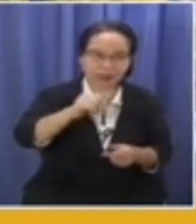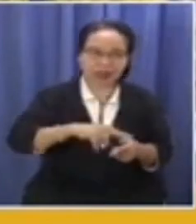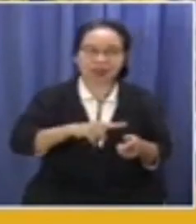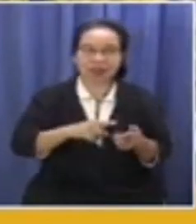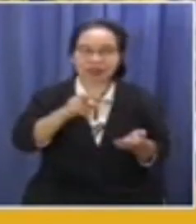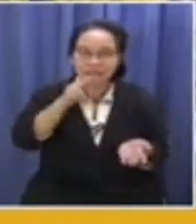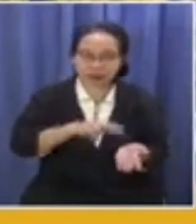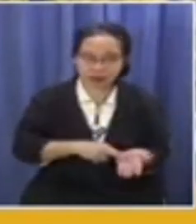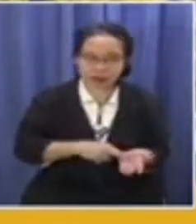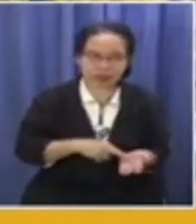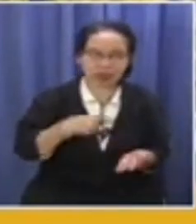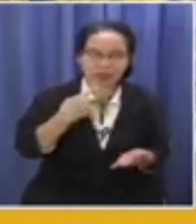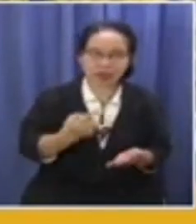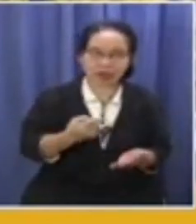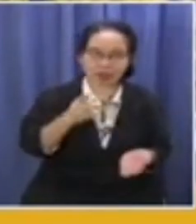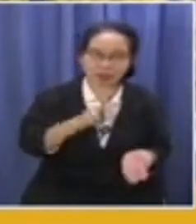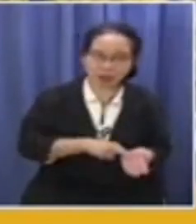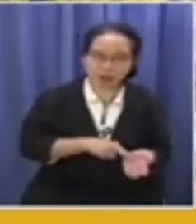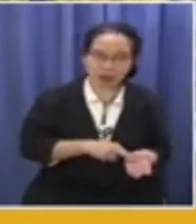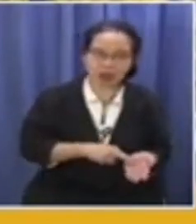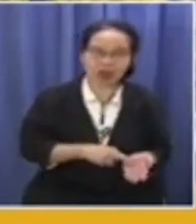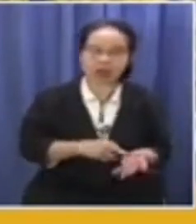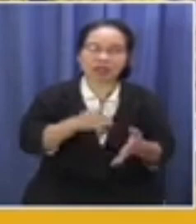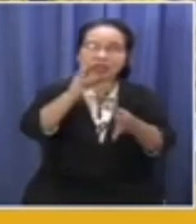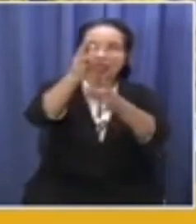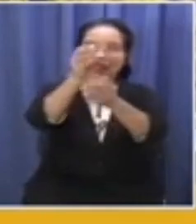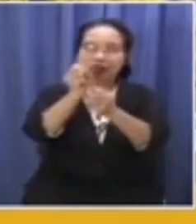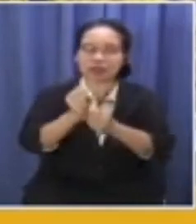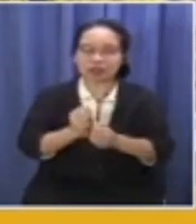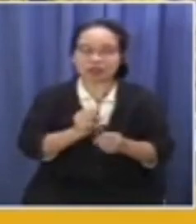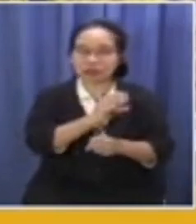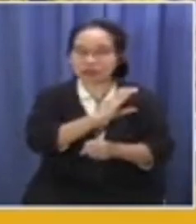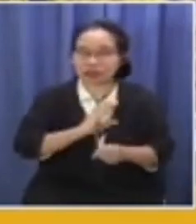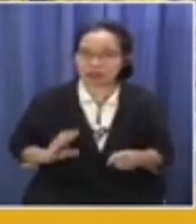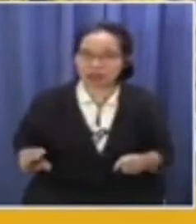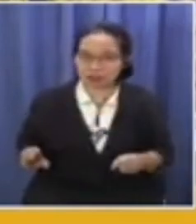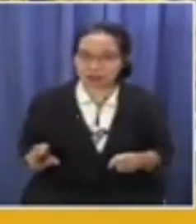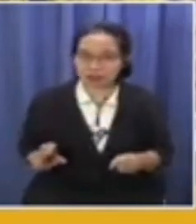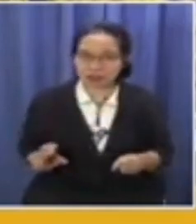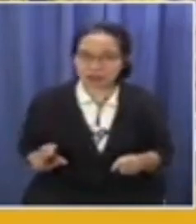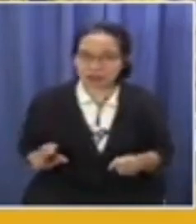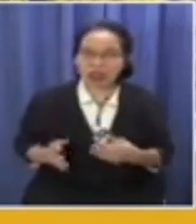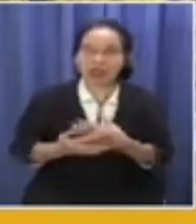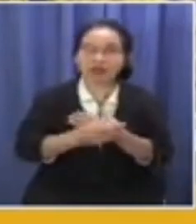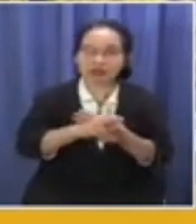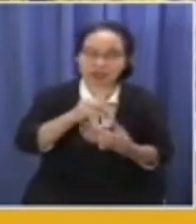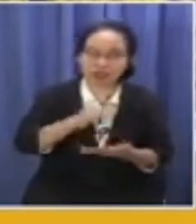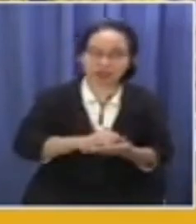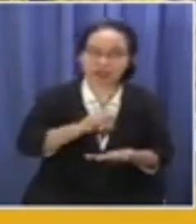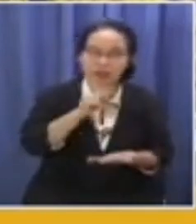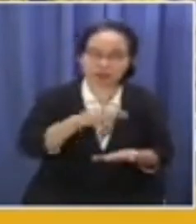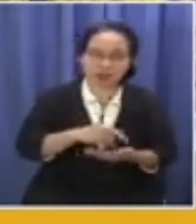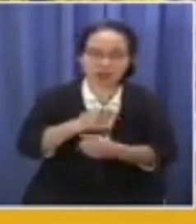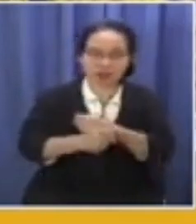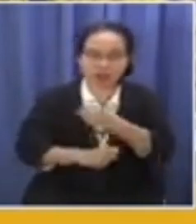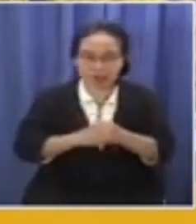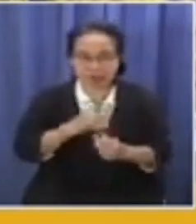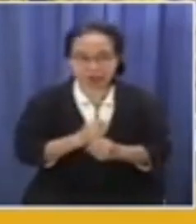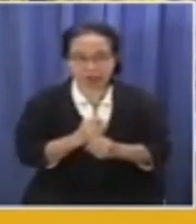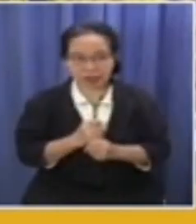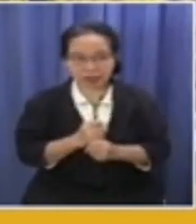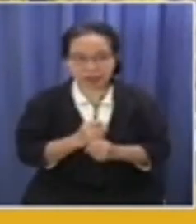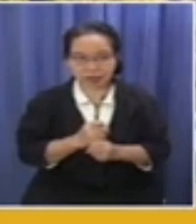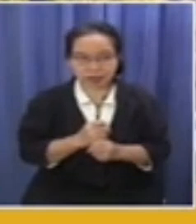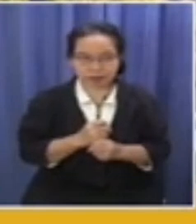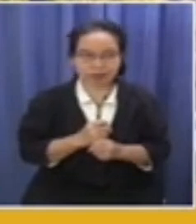yung rapture yung sinasabing rapture yung pag-agaw nung mga Kristo pagkaraan non is libong taon pa